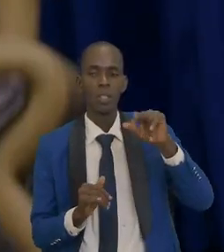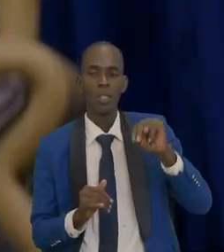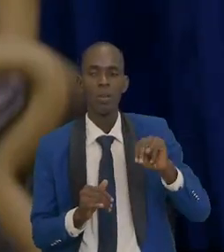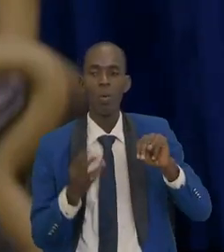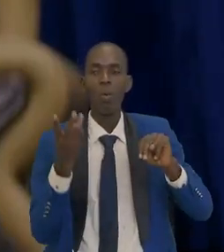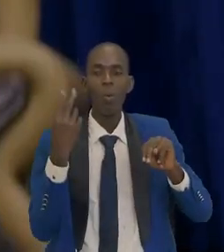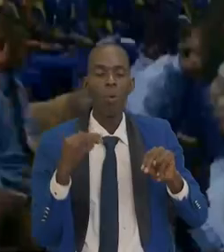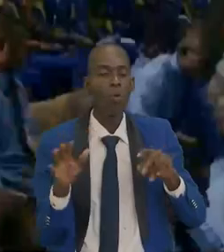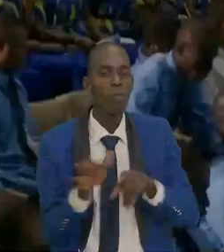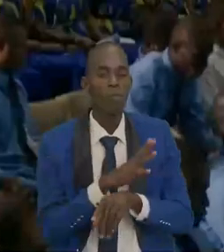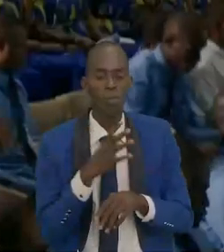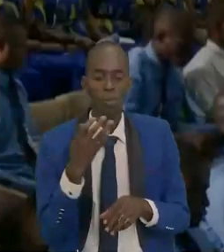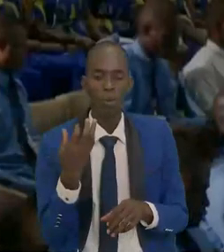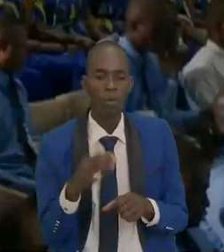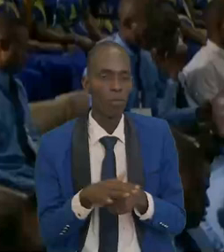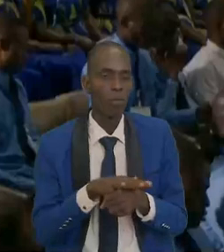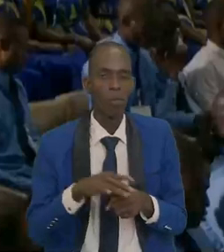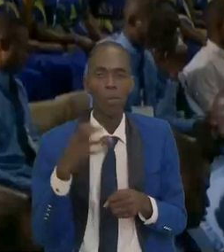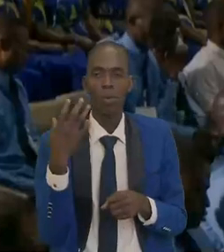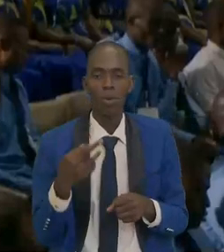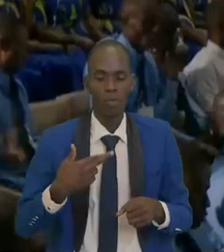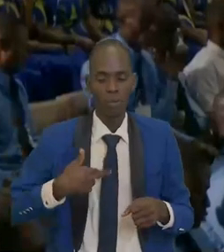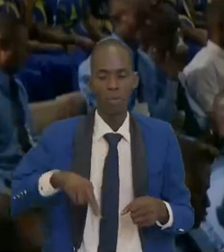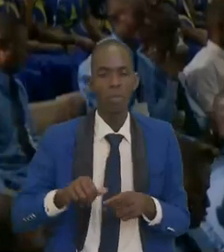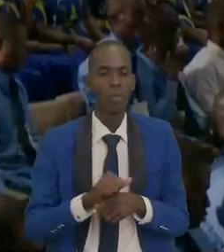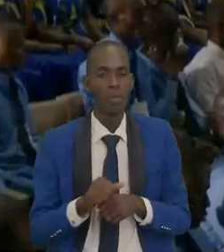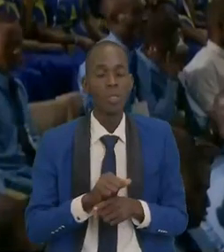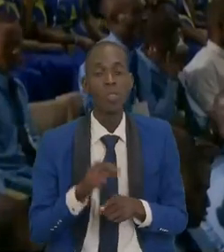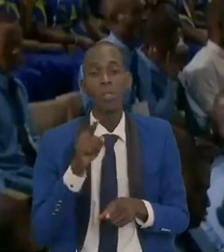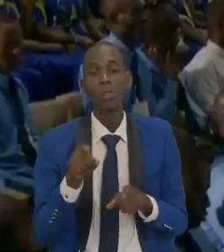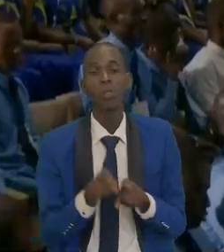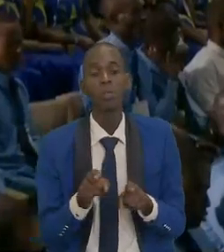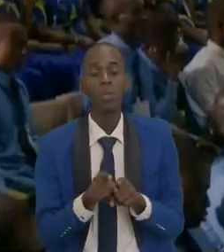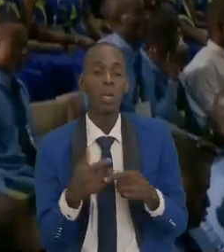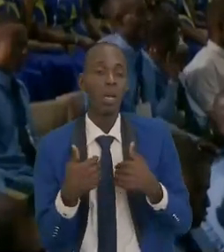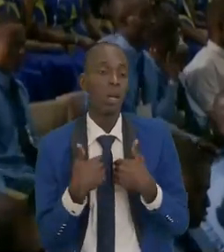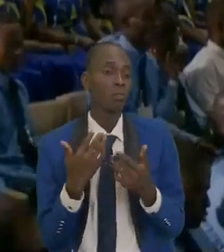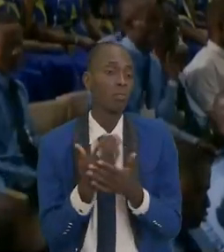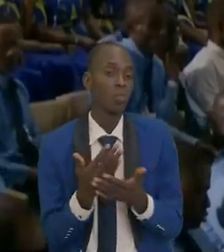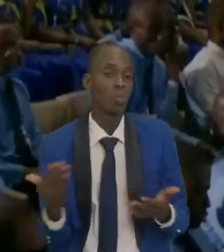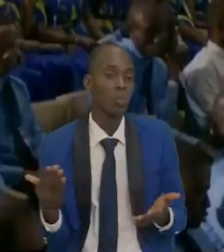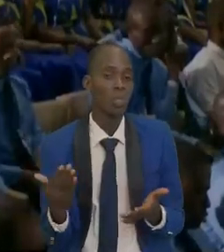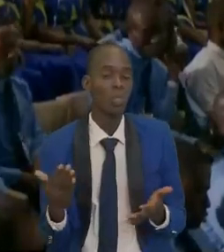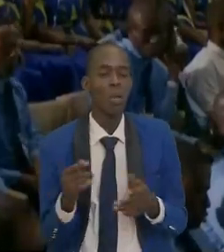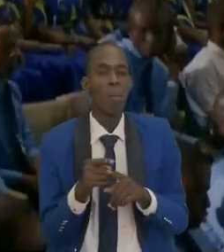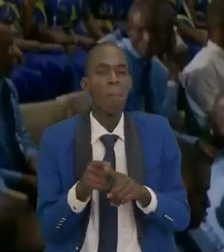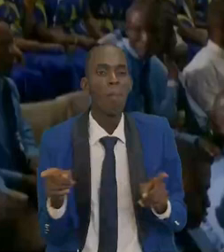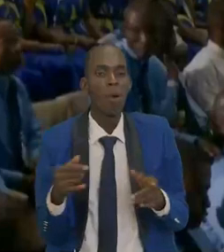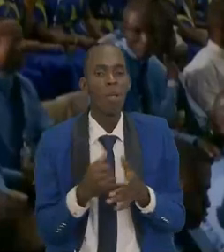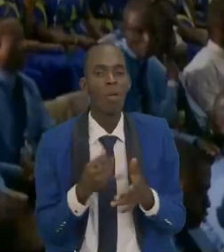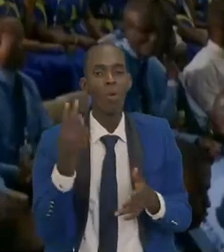Caïn était religieux. Lui aussi l'a offert quelque chose. Mais ce n'était